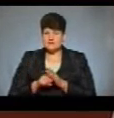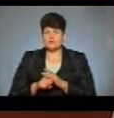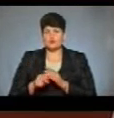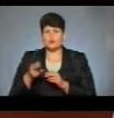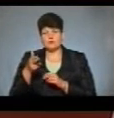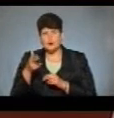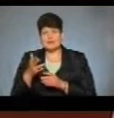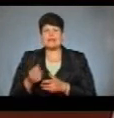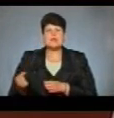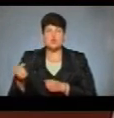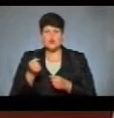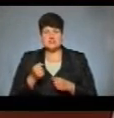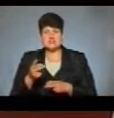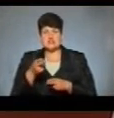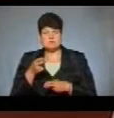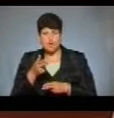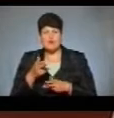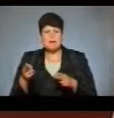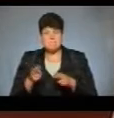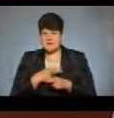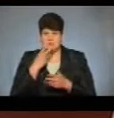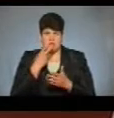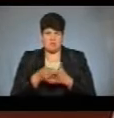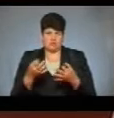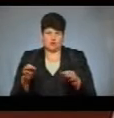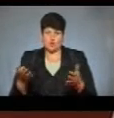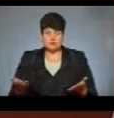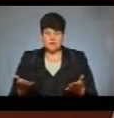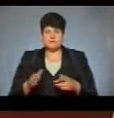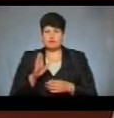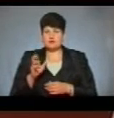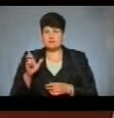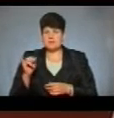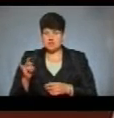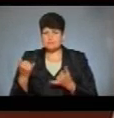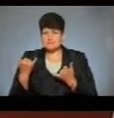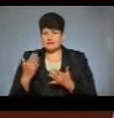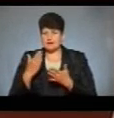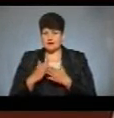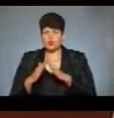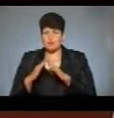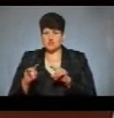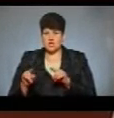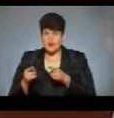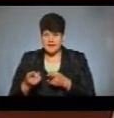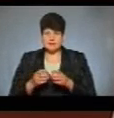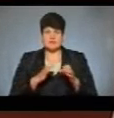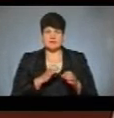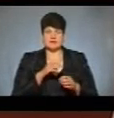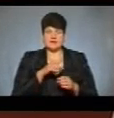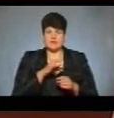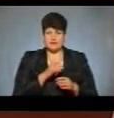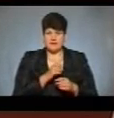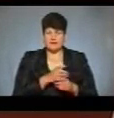носіння вогнепальної зброї без передбачення законодавством дозволу. Володимир Біляшевич наразі перебуває під домашнім арештом. Сергій Терендек